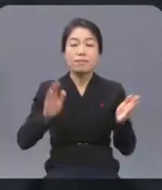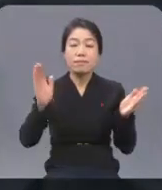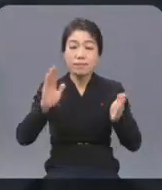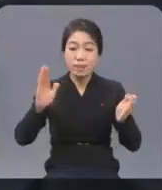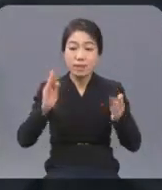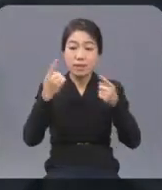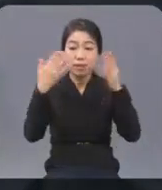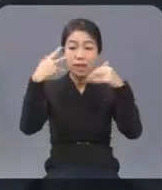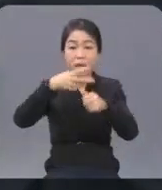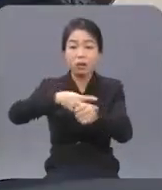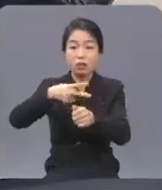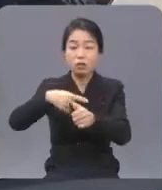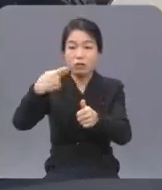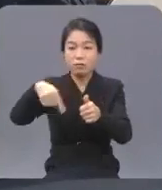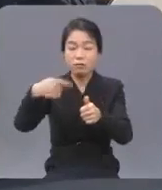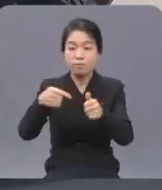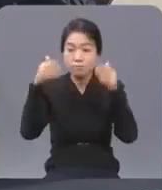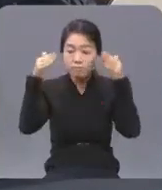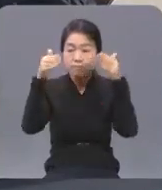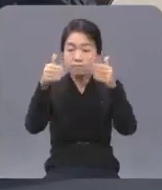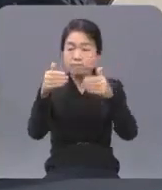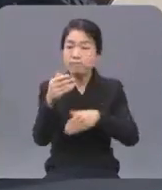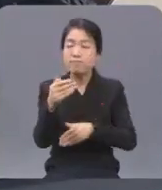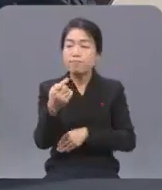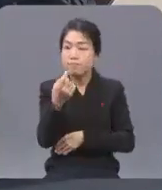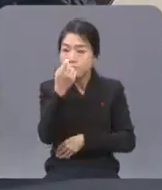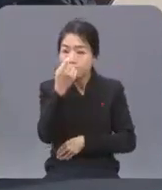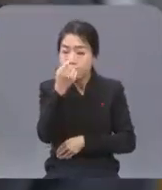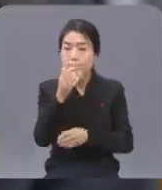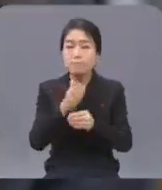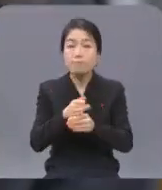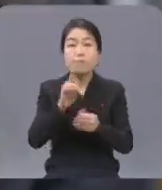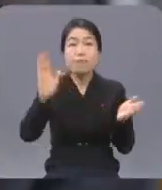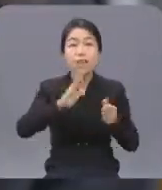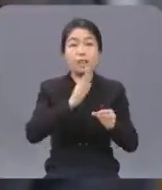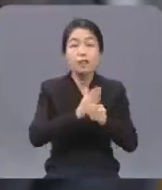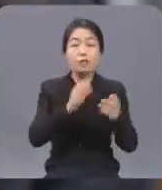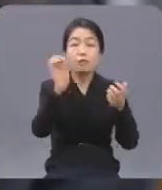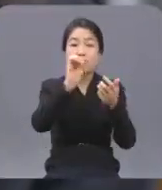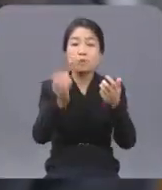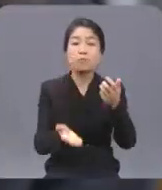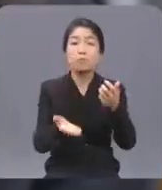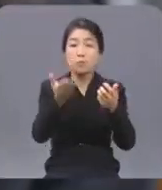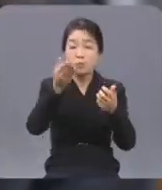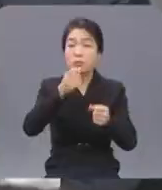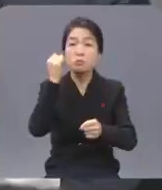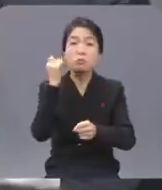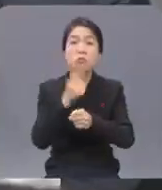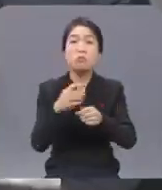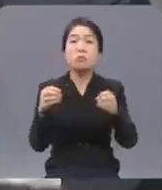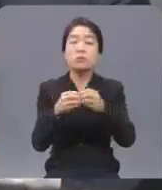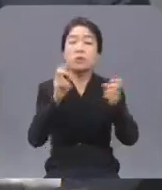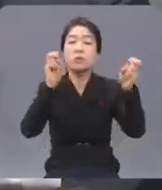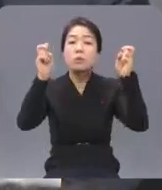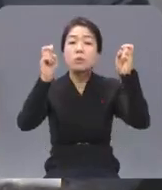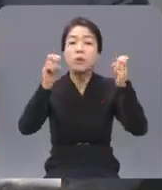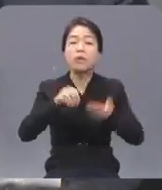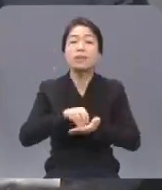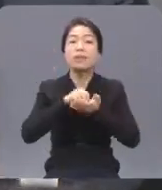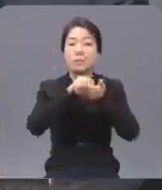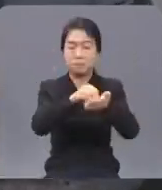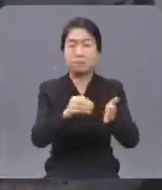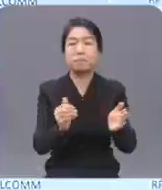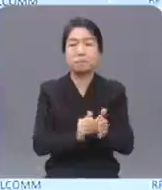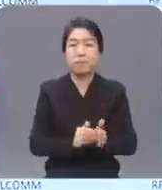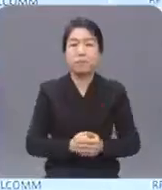학생들이 대학 교수의 강의를 집중해 듣고 있습니다. 이 학과 학생들 중 80% 이상은 이미 반도체 기업에 취업이